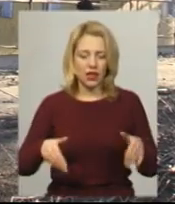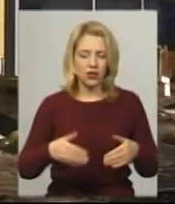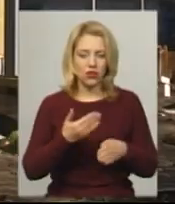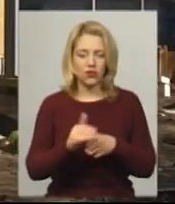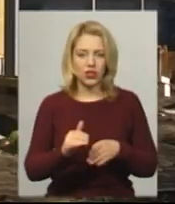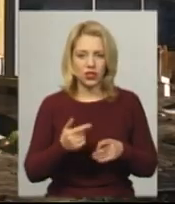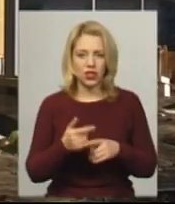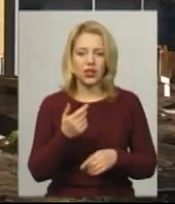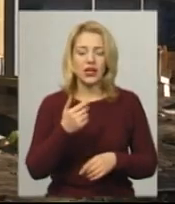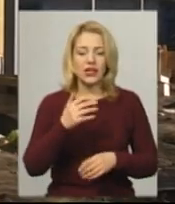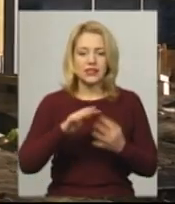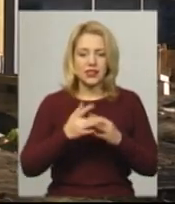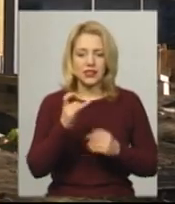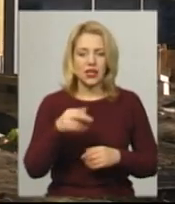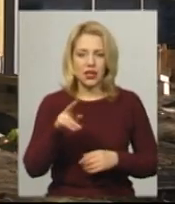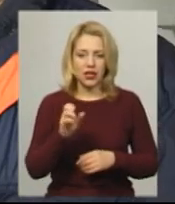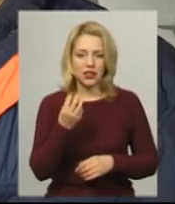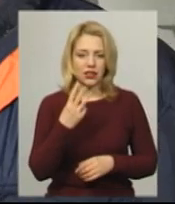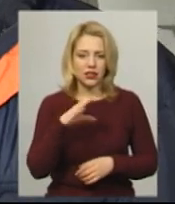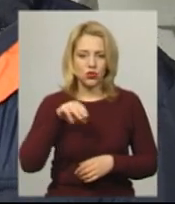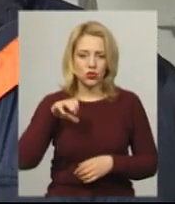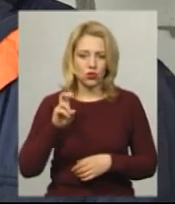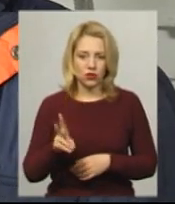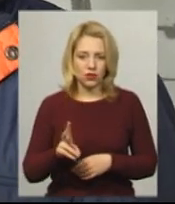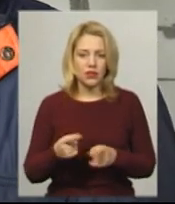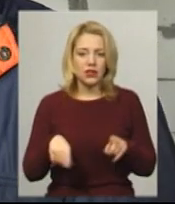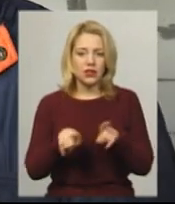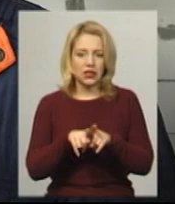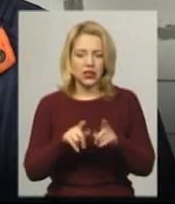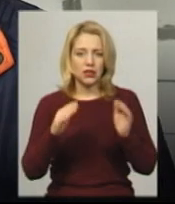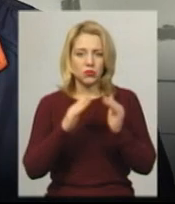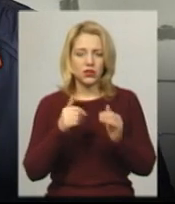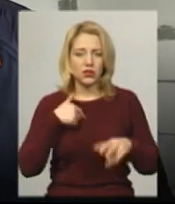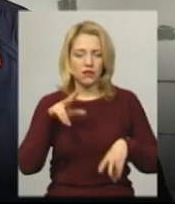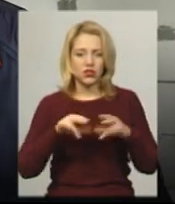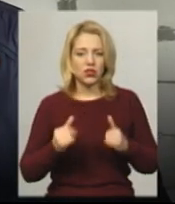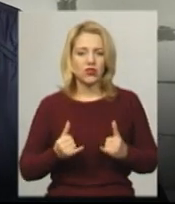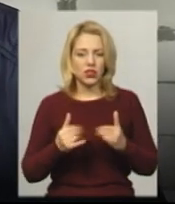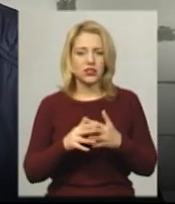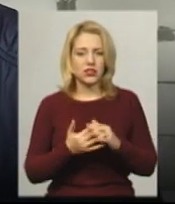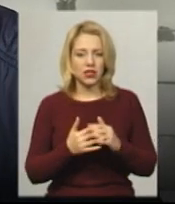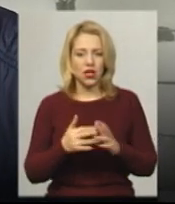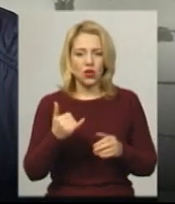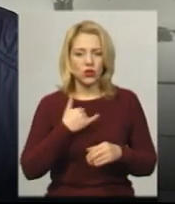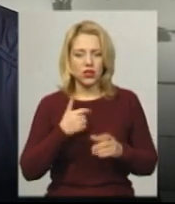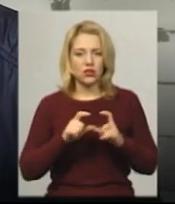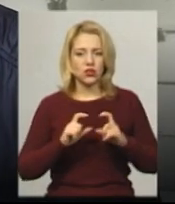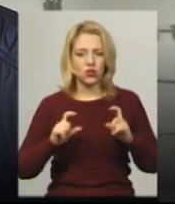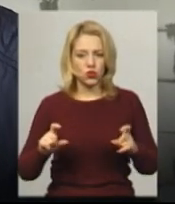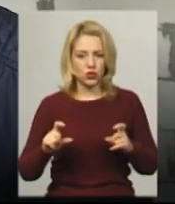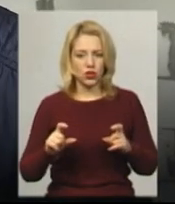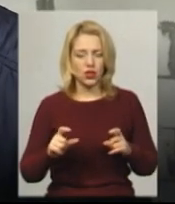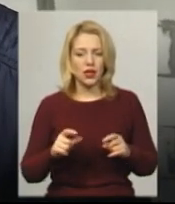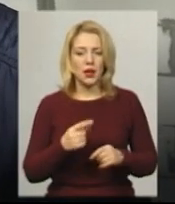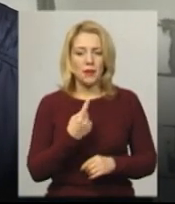сільська рада, каже сільський голова Копачівки Віталій Смолінський. Такі будинки, я рахую, вони потрібні для села, тому що в нас школа, от,